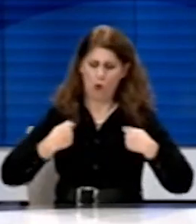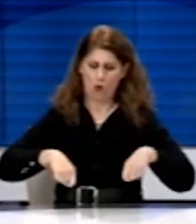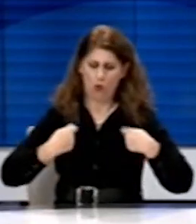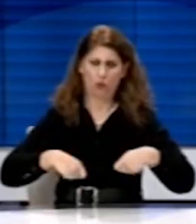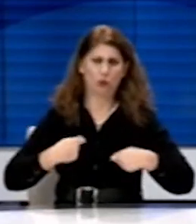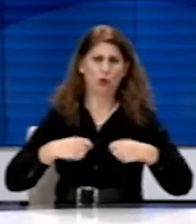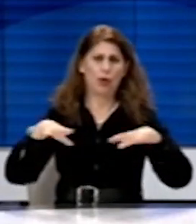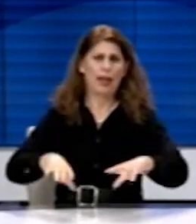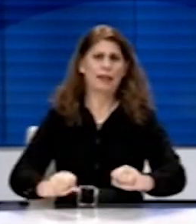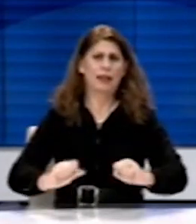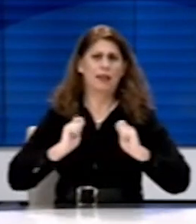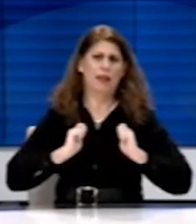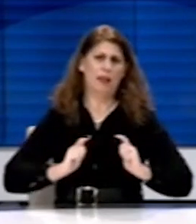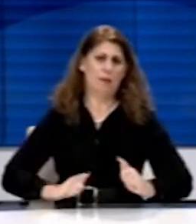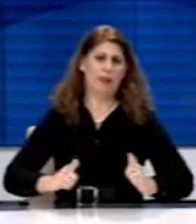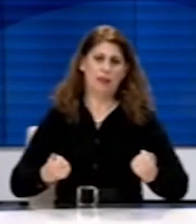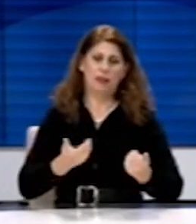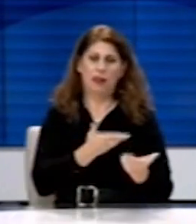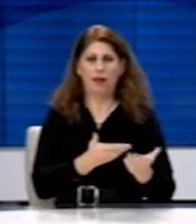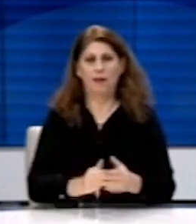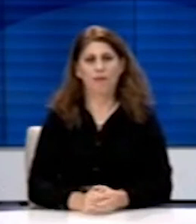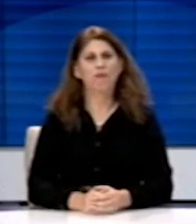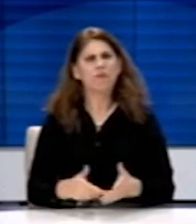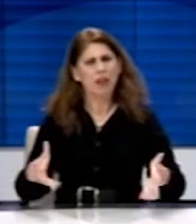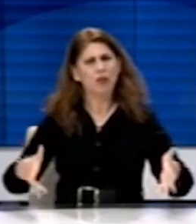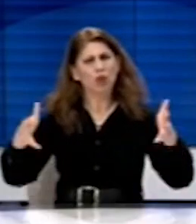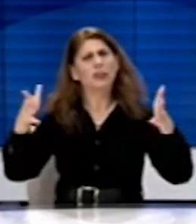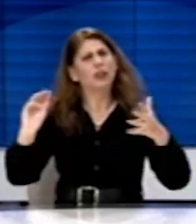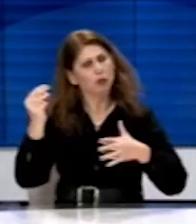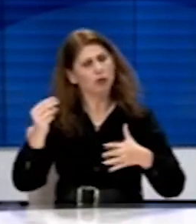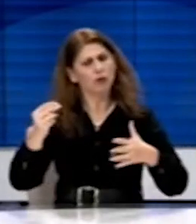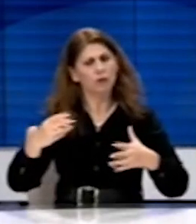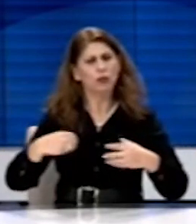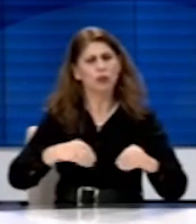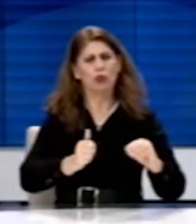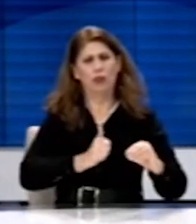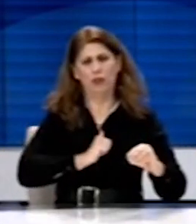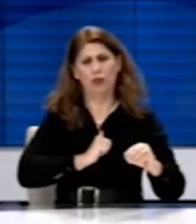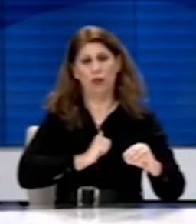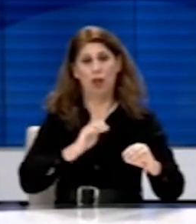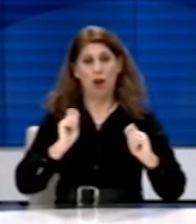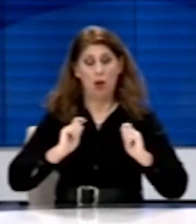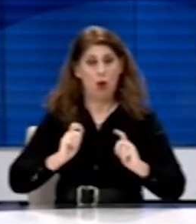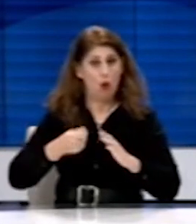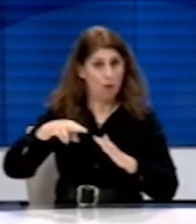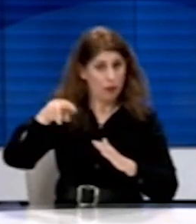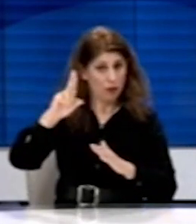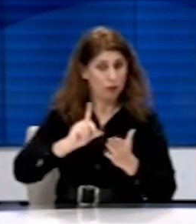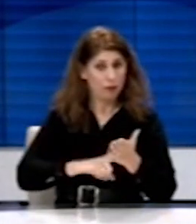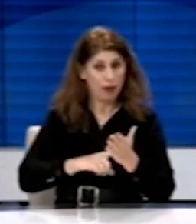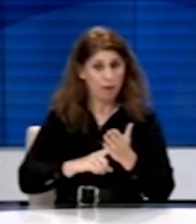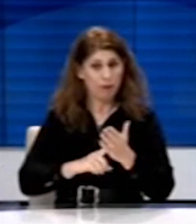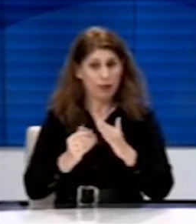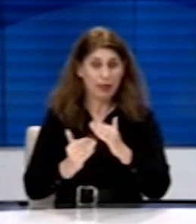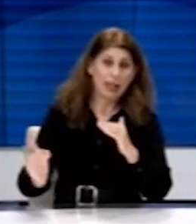και οι καπιταλιστές κάνετε. Το έχετε ιδιωτικοποιήσει και αυτό. Ο πληθωρισμός δεν θα πρέπει να επηρεάσει την ιδιωτική